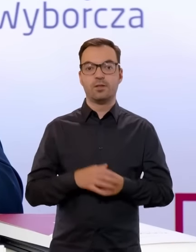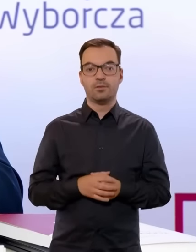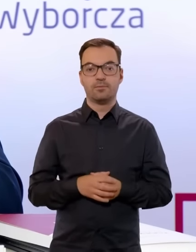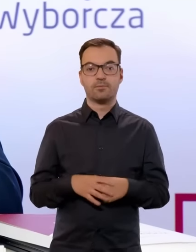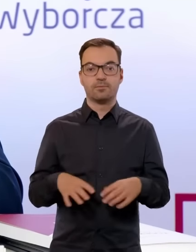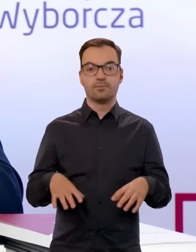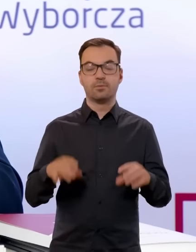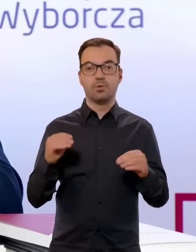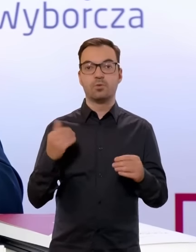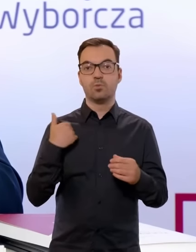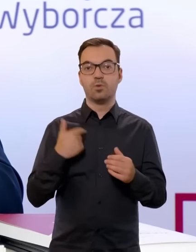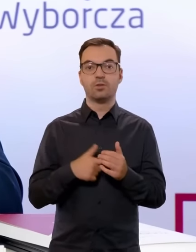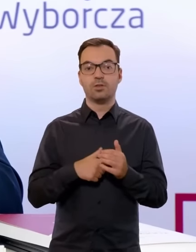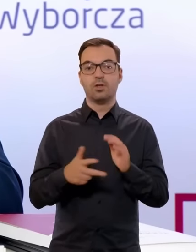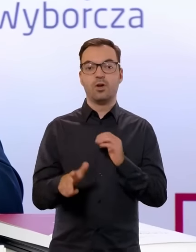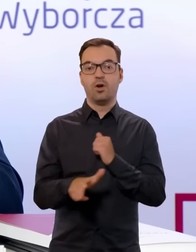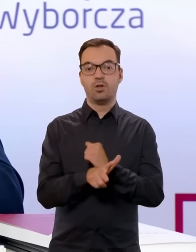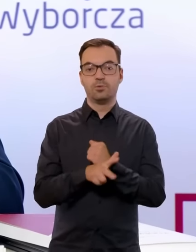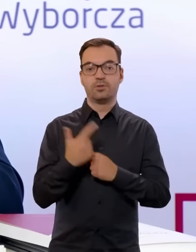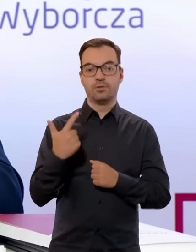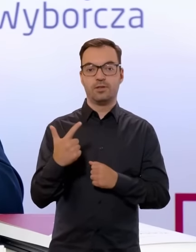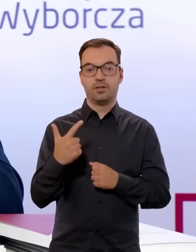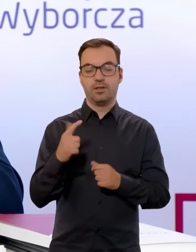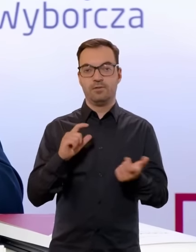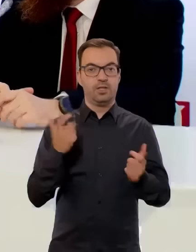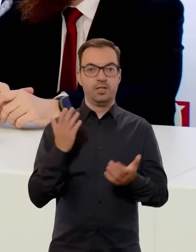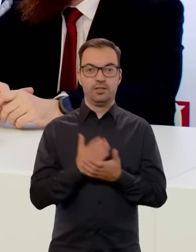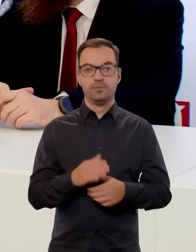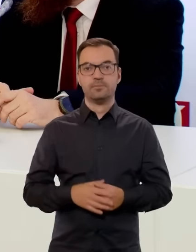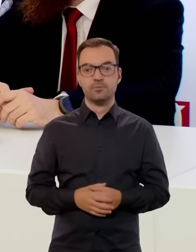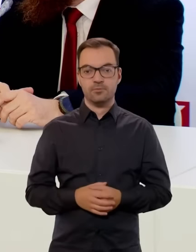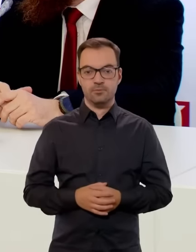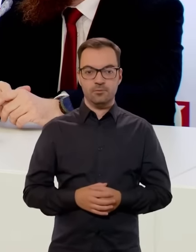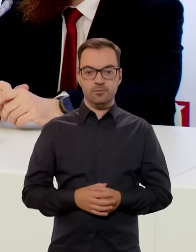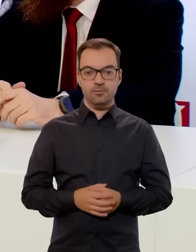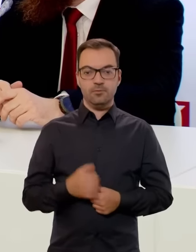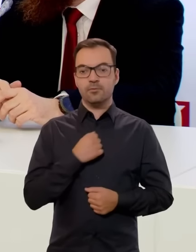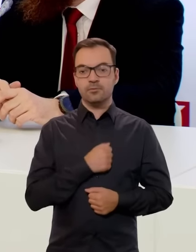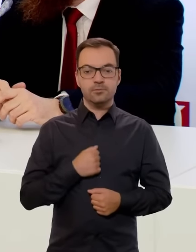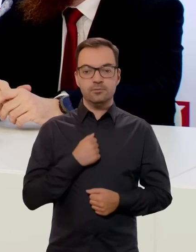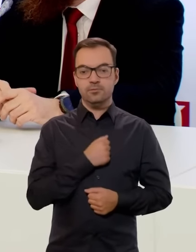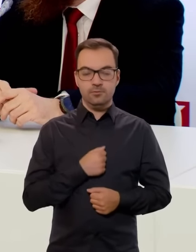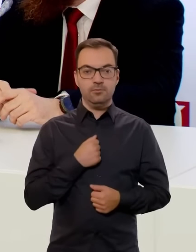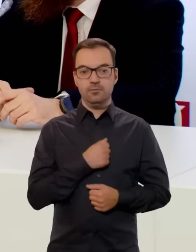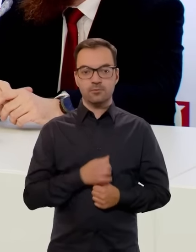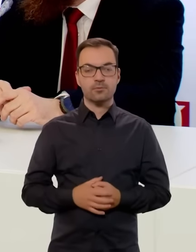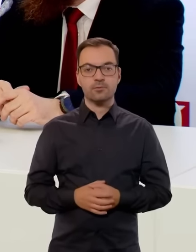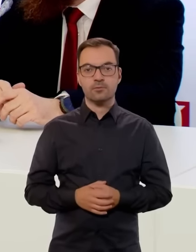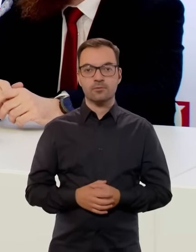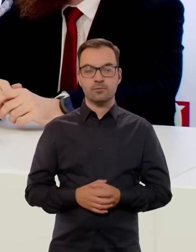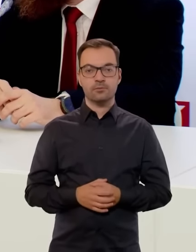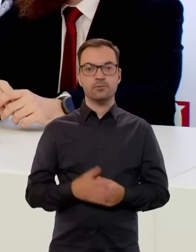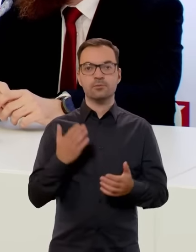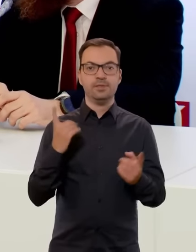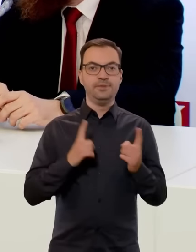od początku działań odnotowano 82 zdarzenia. No niestety zdarzają się już